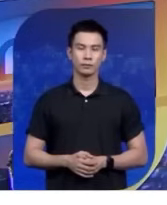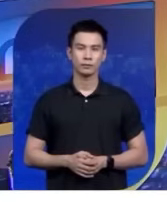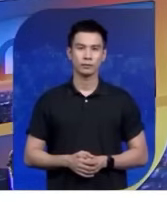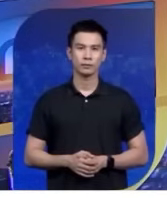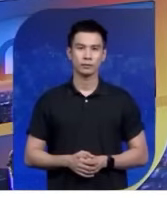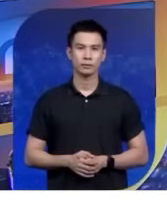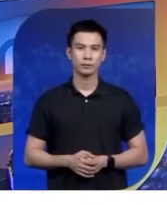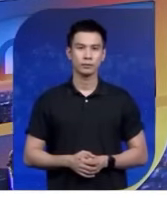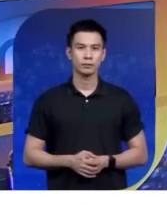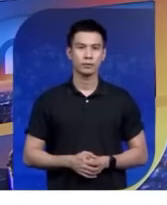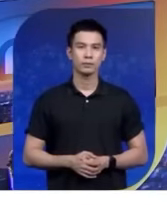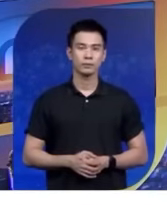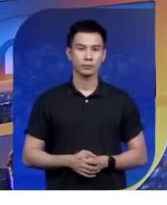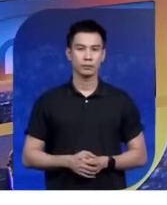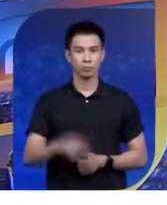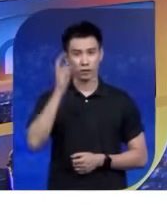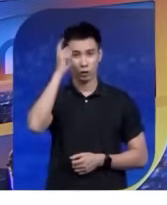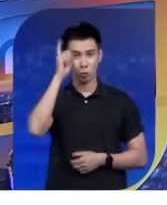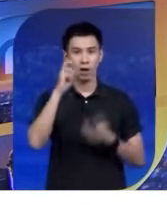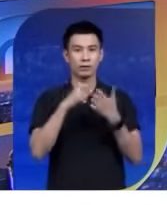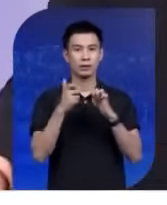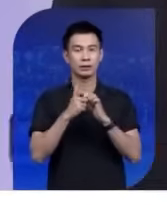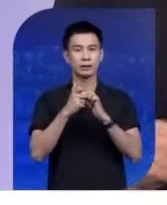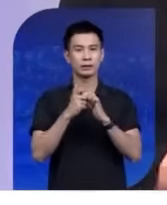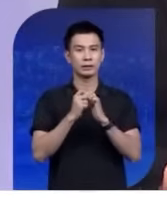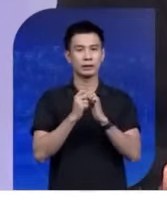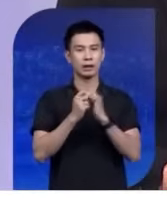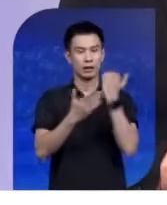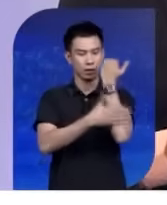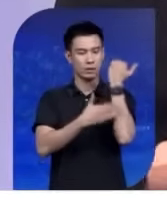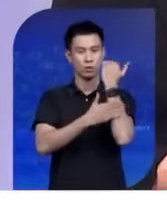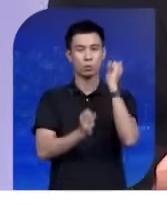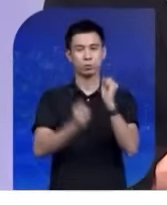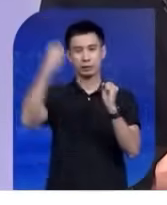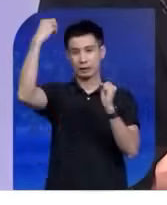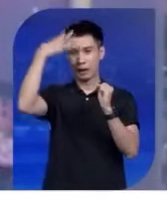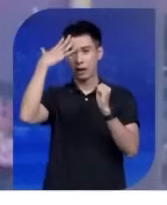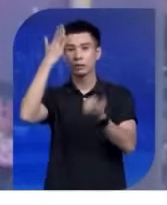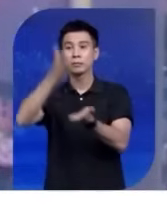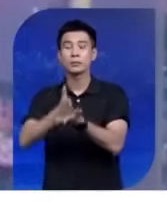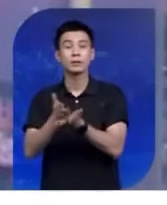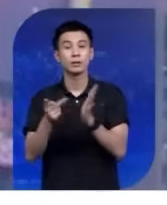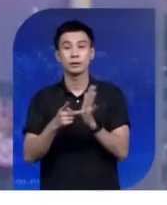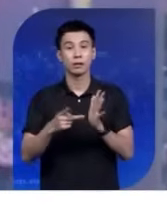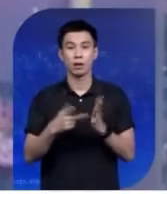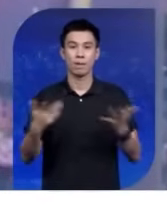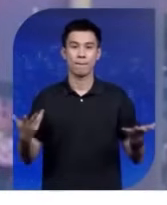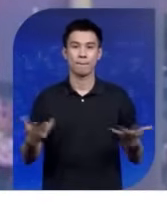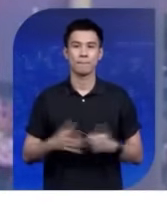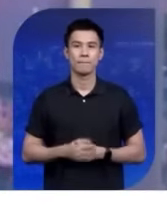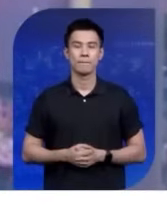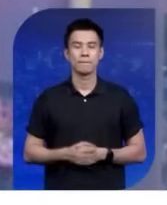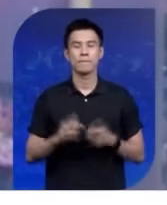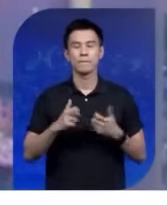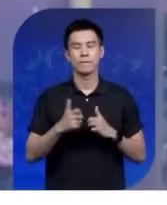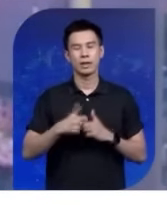dân Vậy thì dự báo về tình hình nắng nóng cũng như là nguy cơ cháy rừng ở Miền Trung của nước ta thì còn kéo dài đến bao giờ thưa chị Liên Vâng Hiện tại thì tình hình nắng